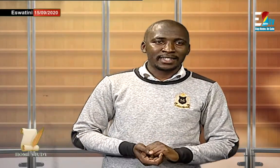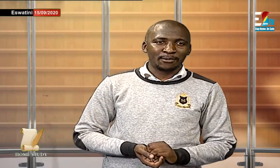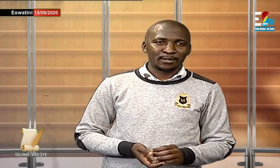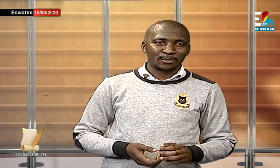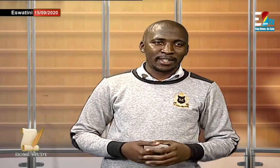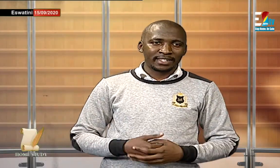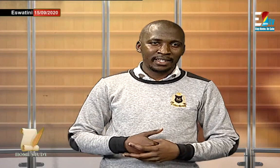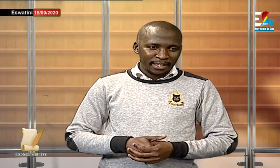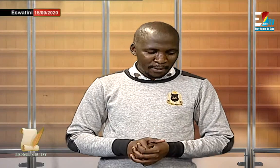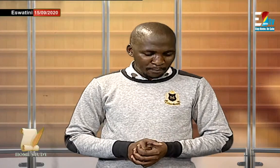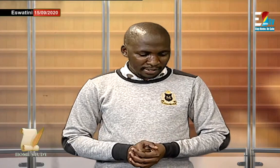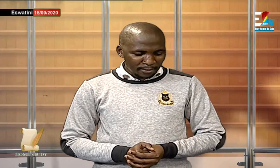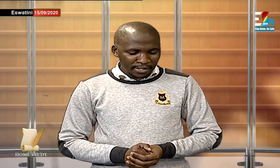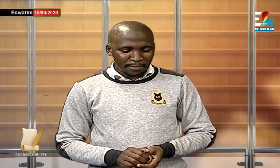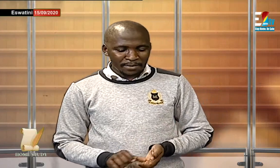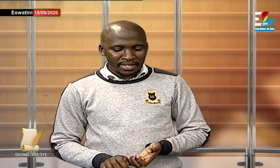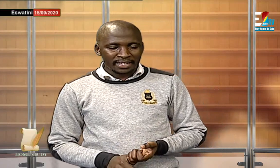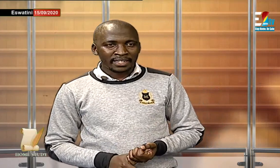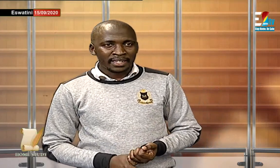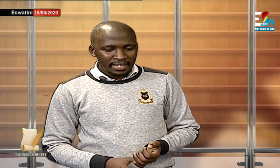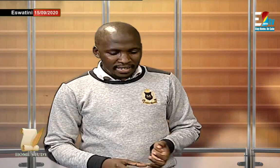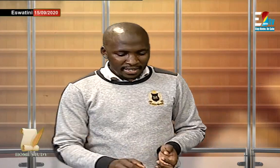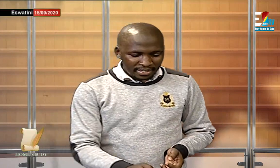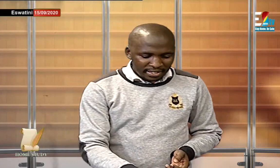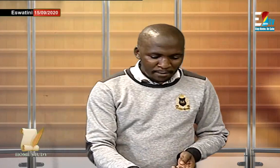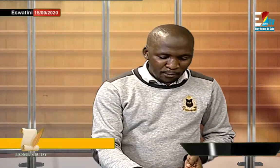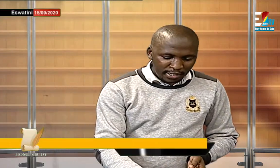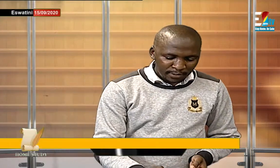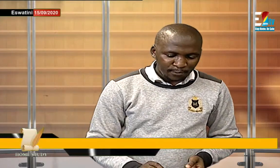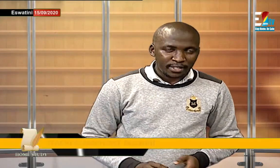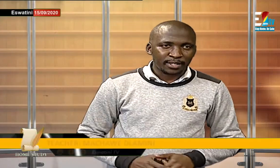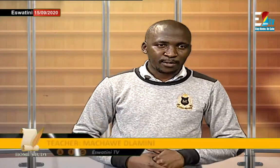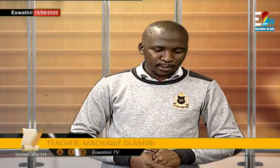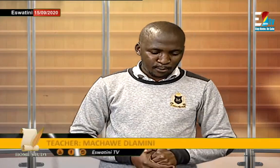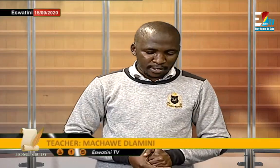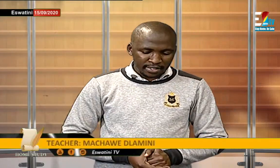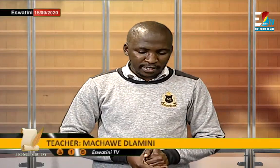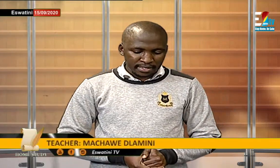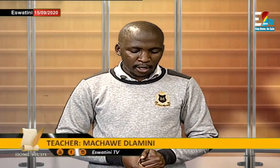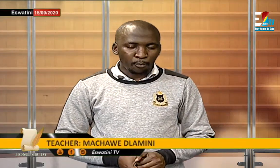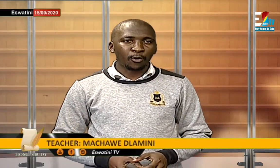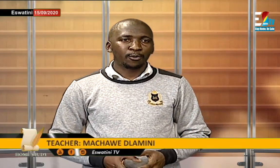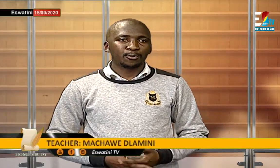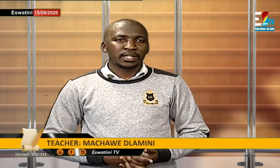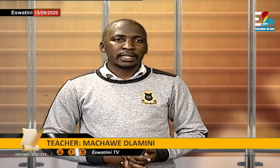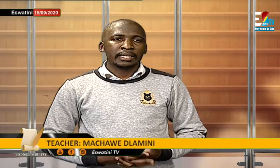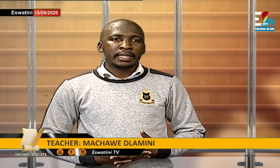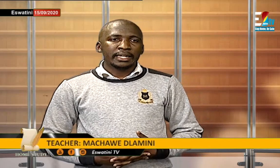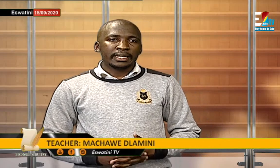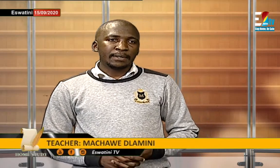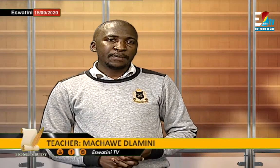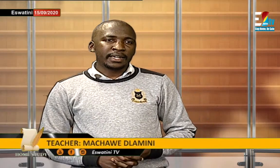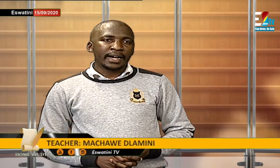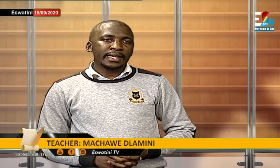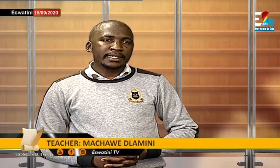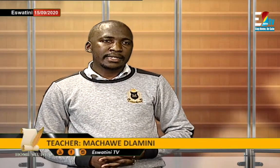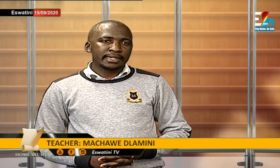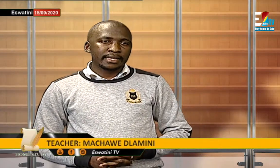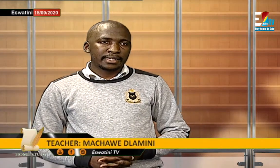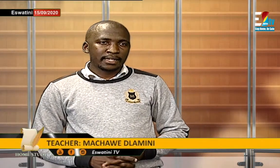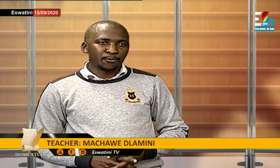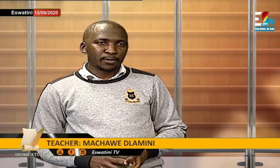nguye thishela weSwati Machawe Dlamini. Namuhla esifundweni sethu sesiswati ke sitawubuka ukuthi engabe